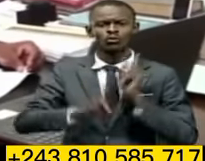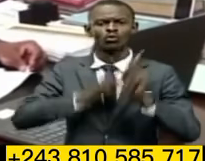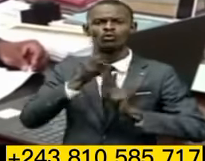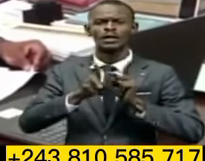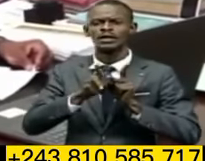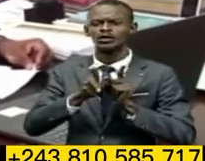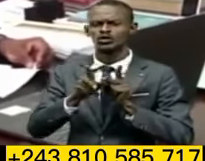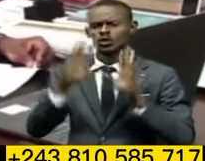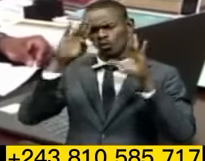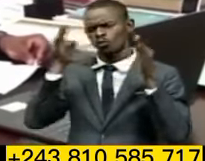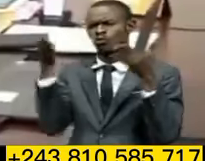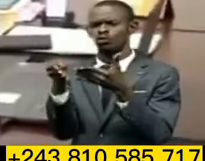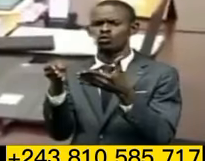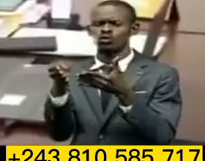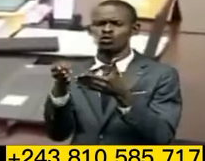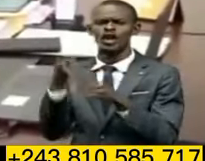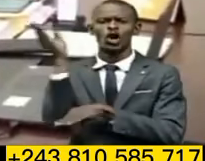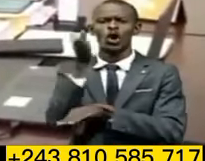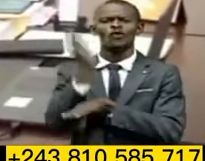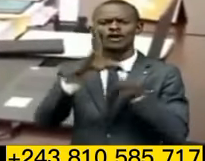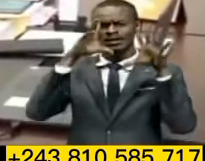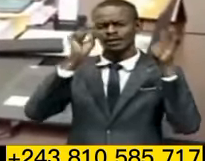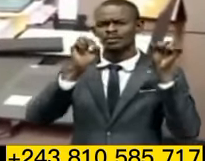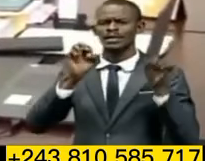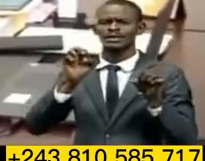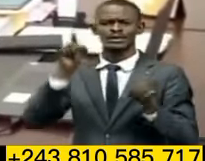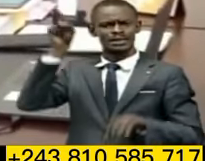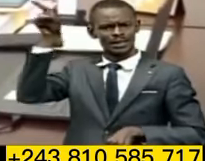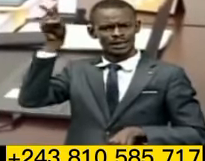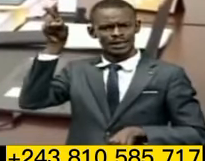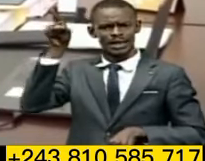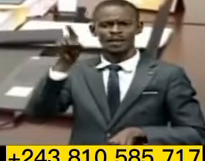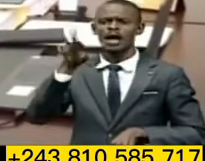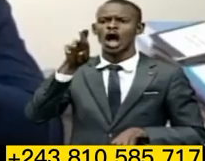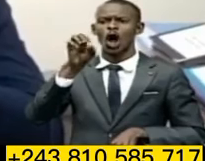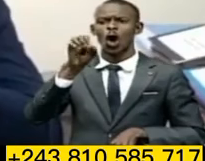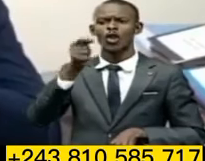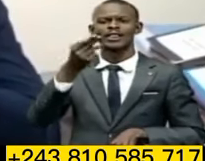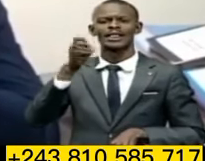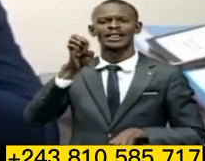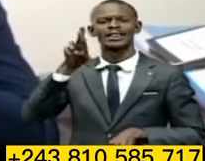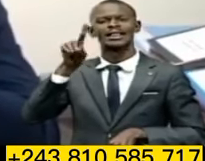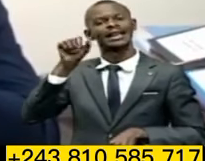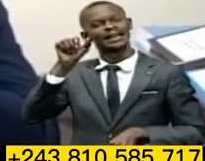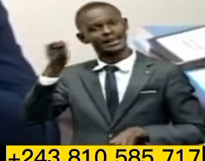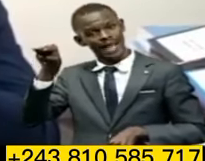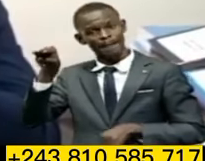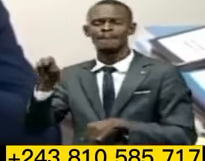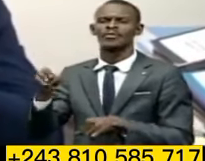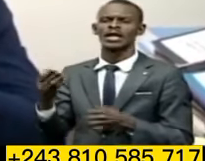de la tenue de la conférence sur le réchauffement climatique des Pays-Bas, la persistance du conflit intercommunautaire Yaka et